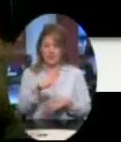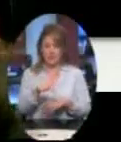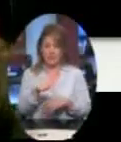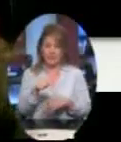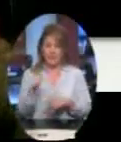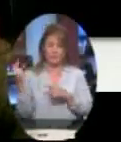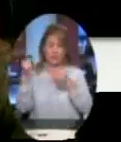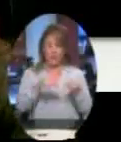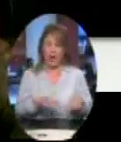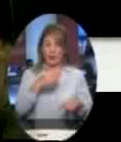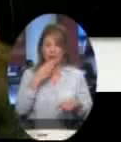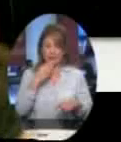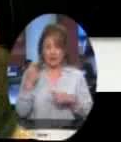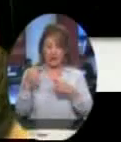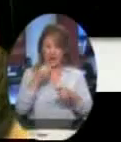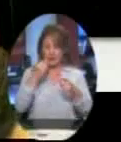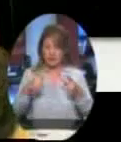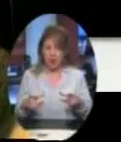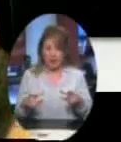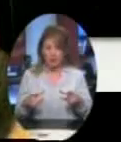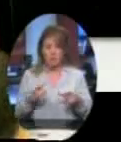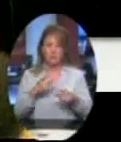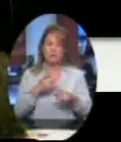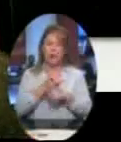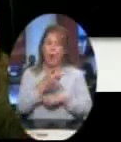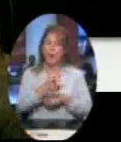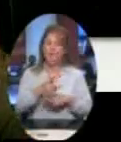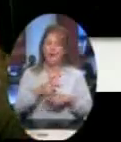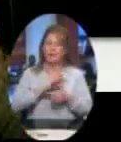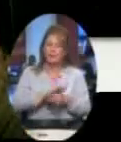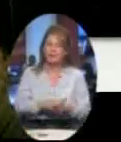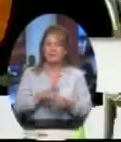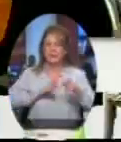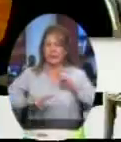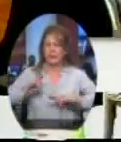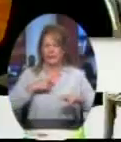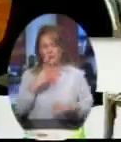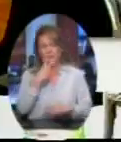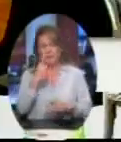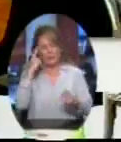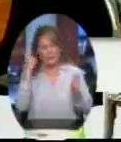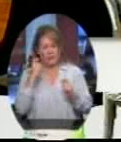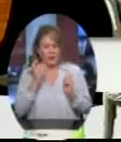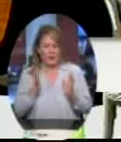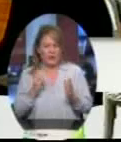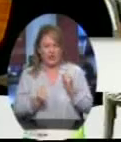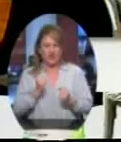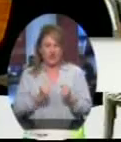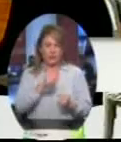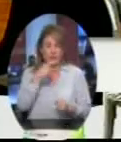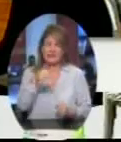ישראל ומגיע לצלחות שלנו עבר את העינויים הנוראים האלה שאנחנו כל פעם מחדש רואים. מדובר כאן על פשע